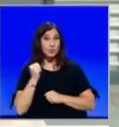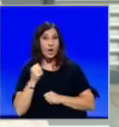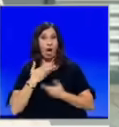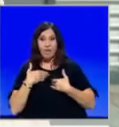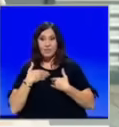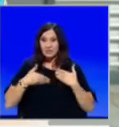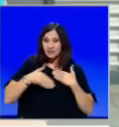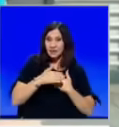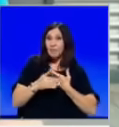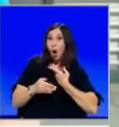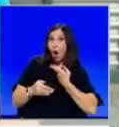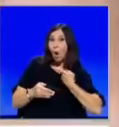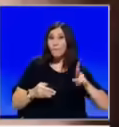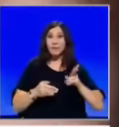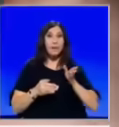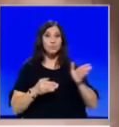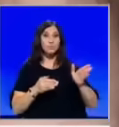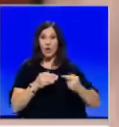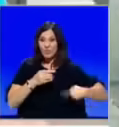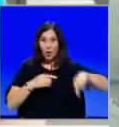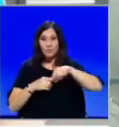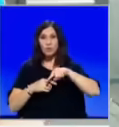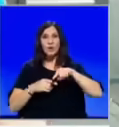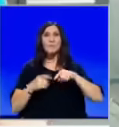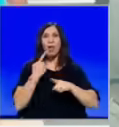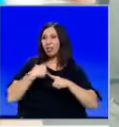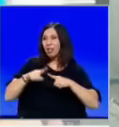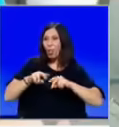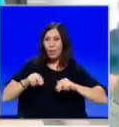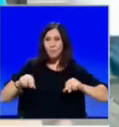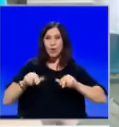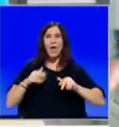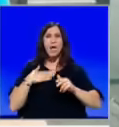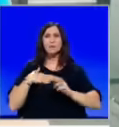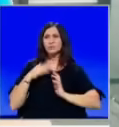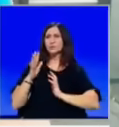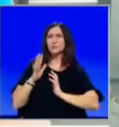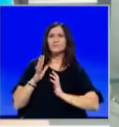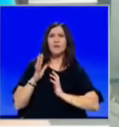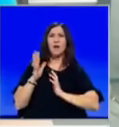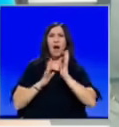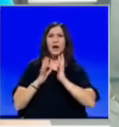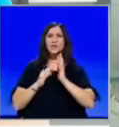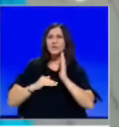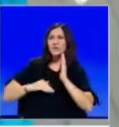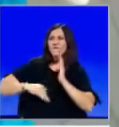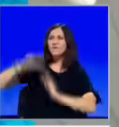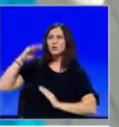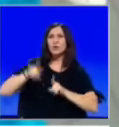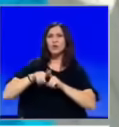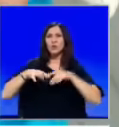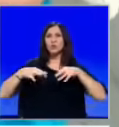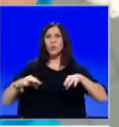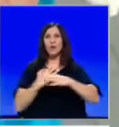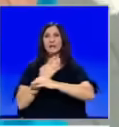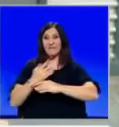тръгнахме в обратната посока да заобиколим в голото поле. Имаше плевели високи, колкото и съхнали треви до кръста ми.